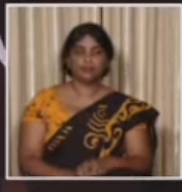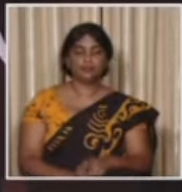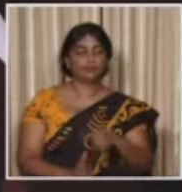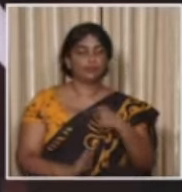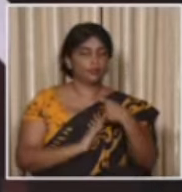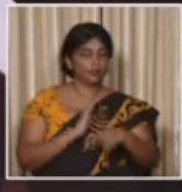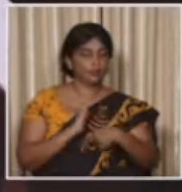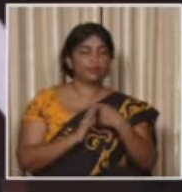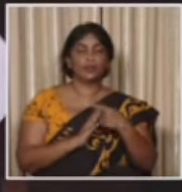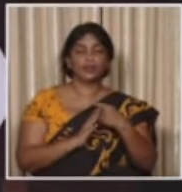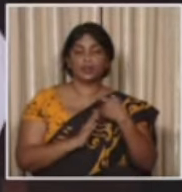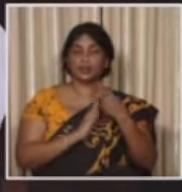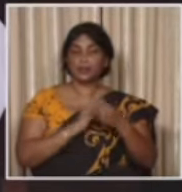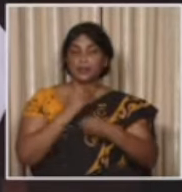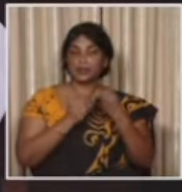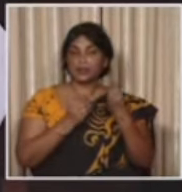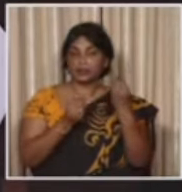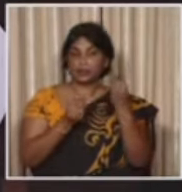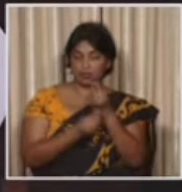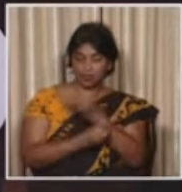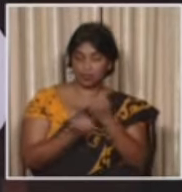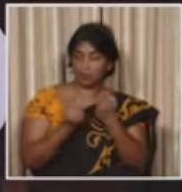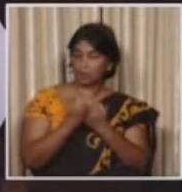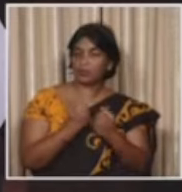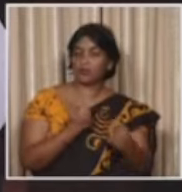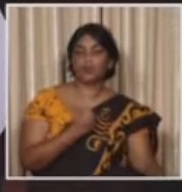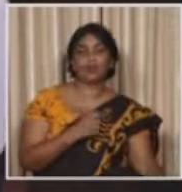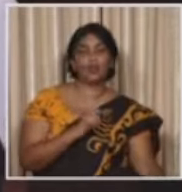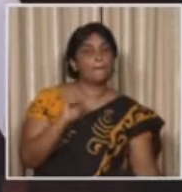දලදේශය නිෂ්පාදිතයට ලබා දෙනවා